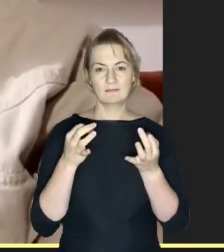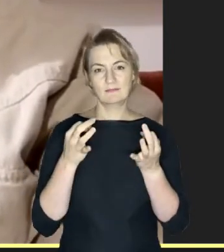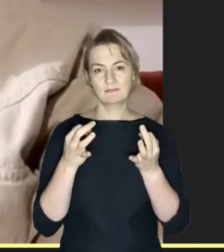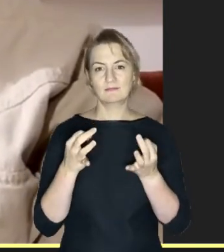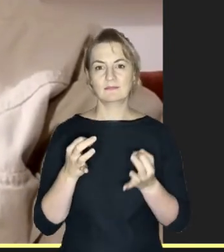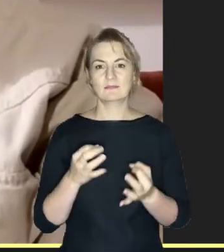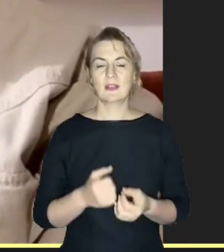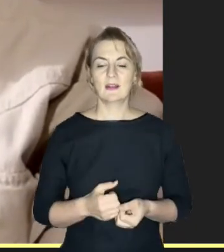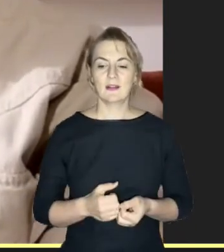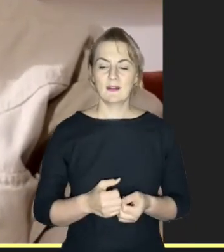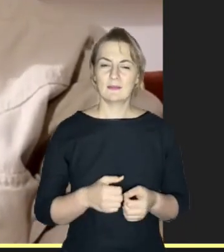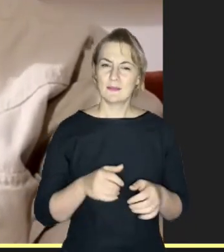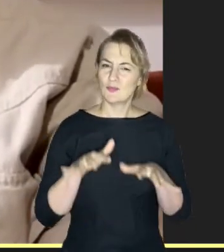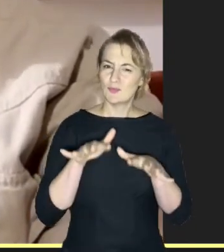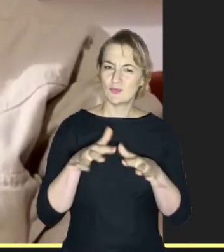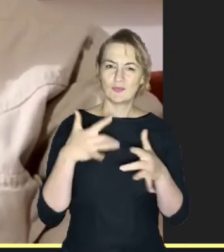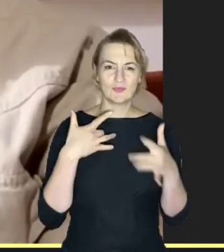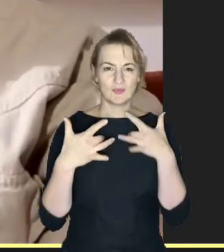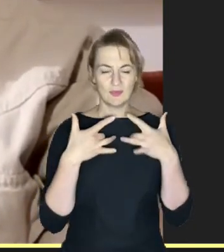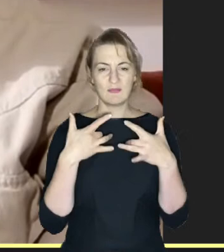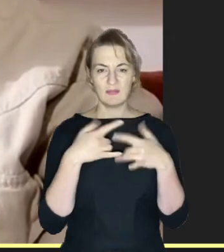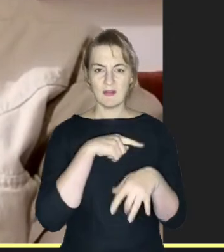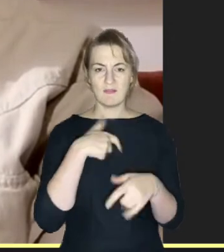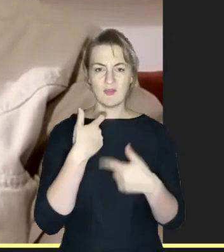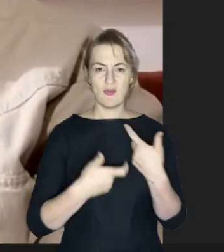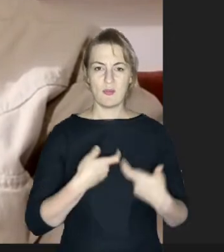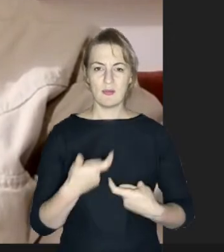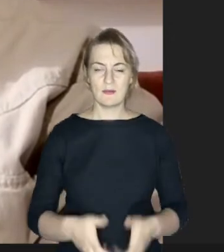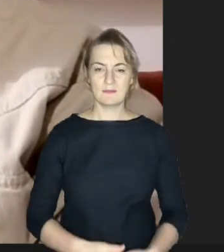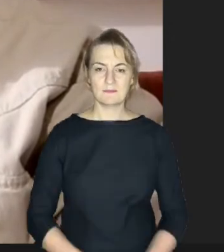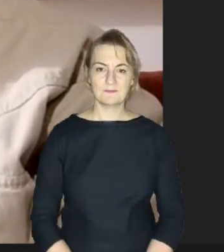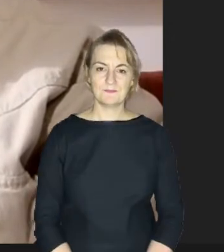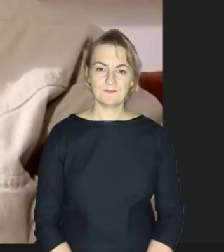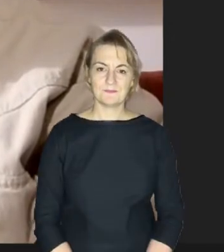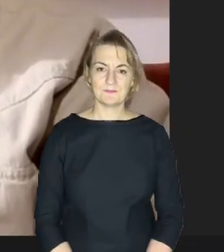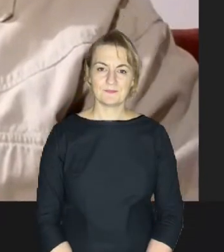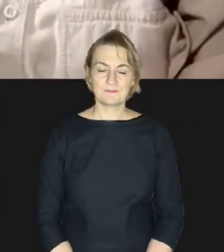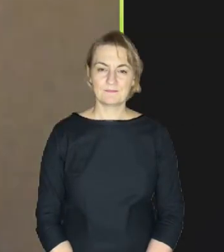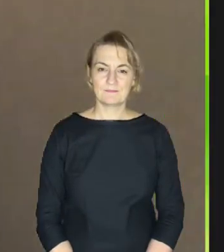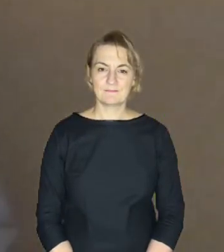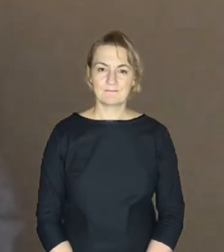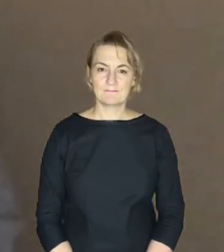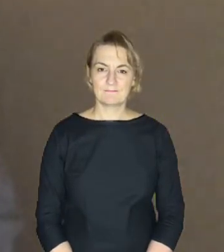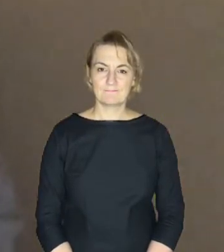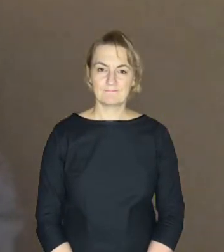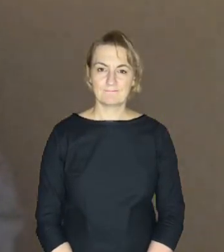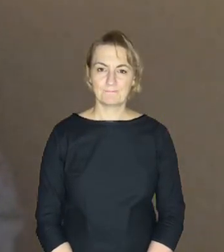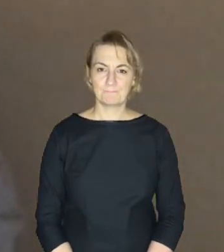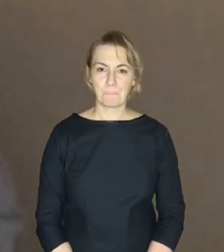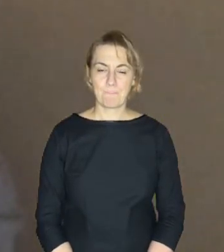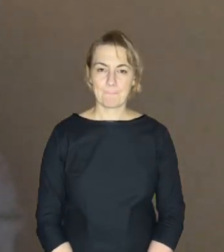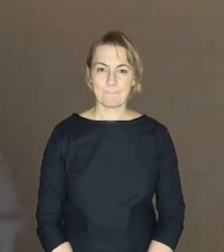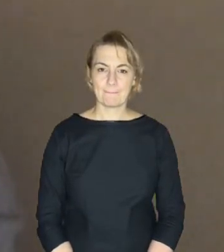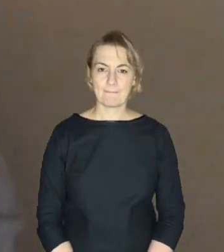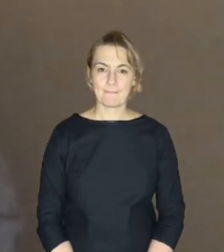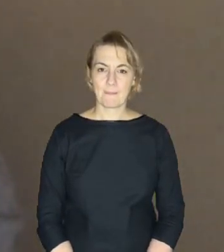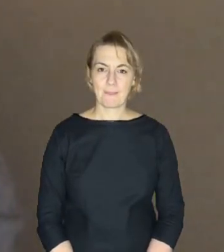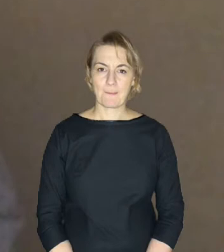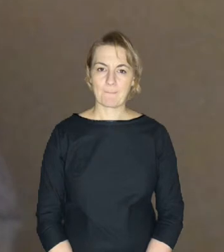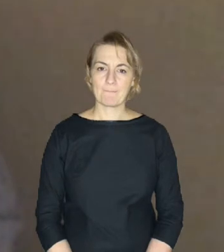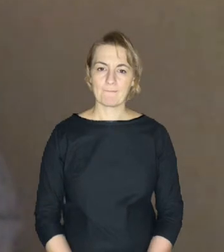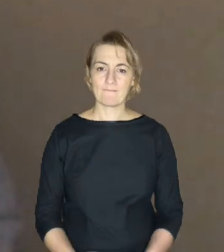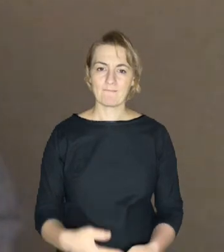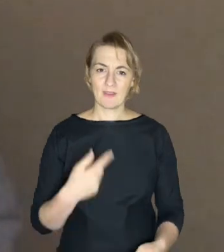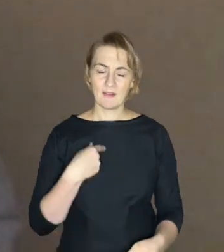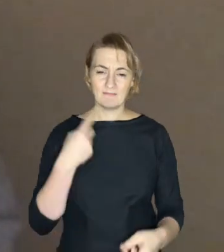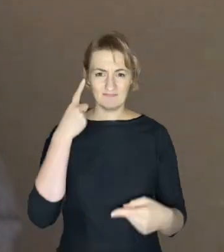nosi tyle cierpienia, które powodujemy. No, jestem, znaczy trudno powiedzieć, że jestem